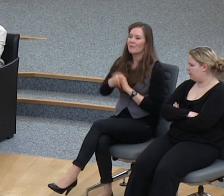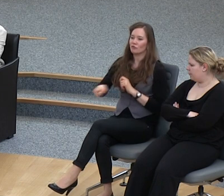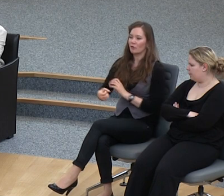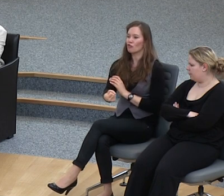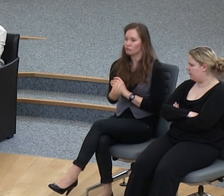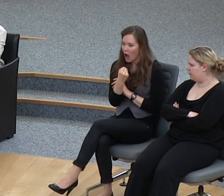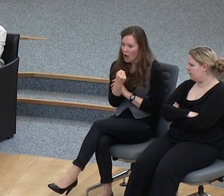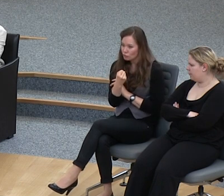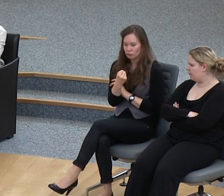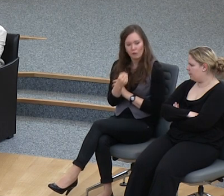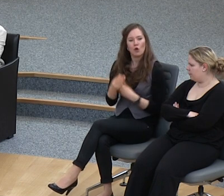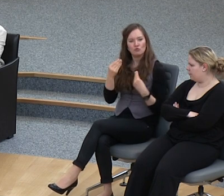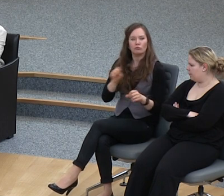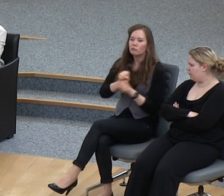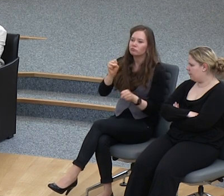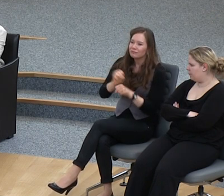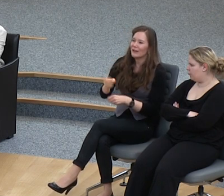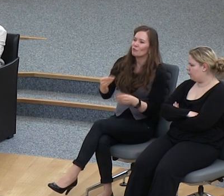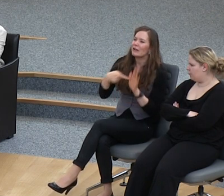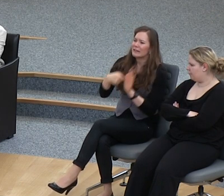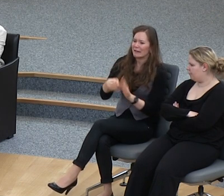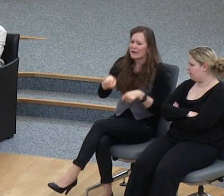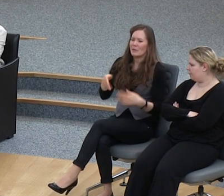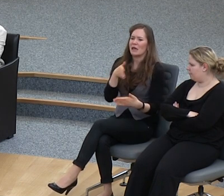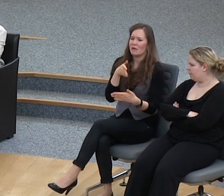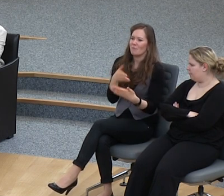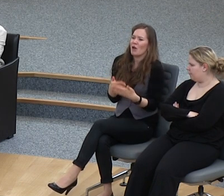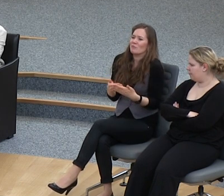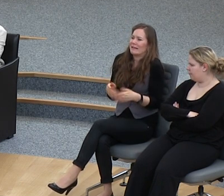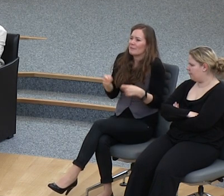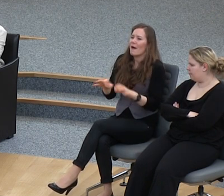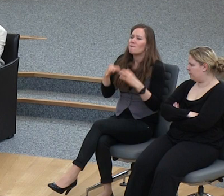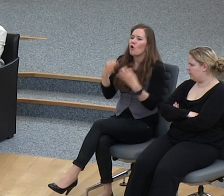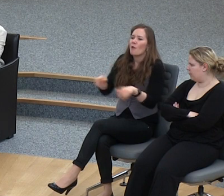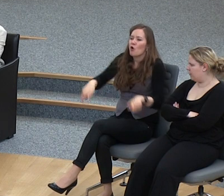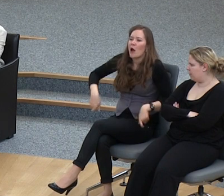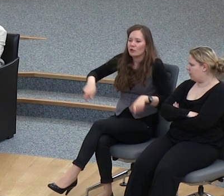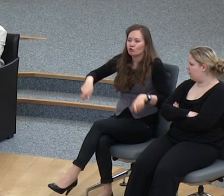Anführungsstrichen, die dann so gerne vorgezeigt werden. So Frau im Rollstuhl ist halt mal ganz praktisch.